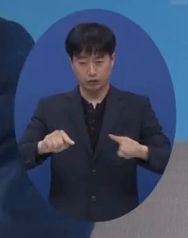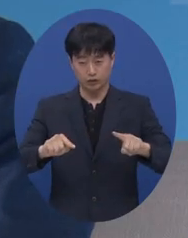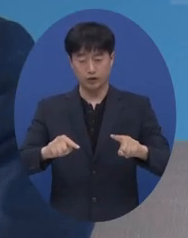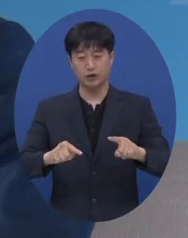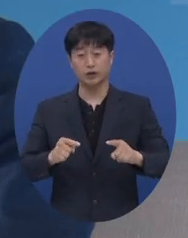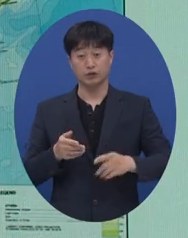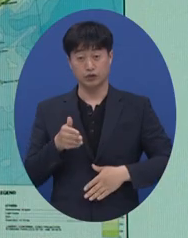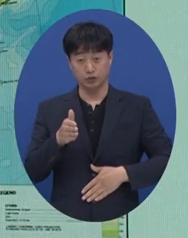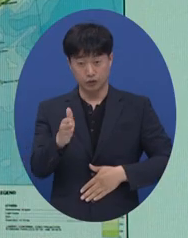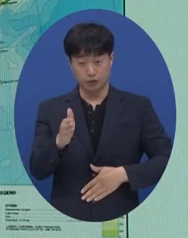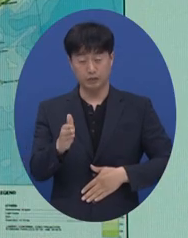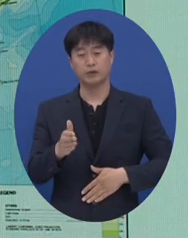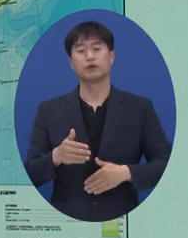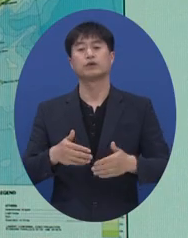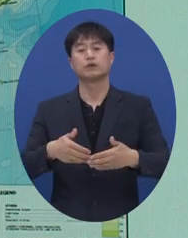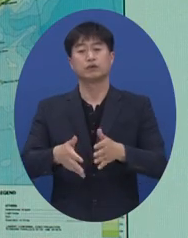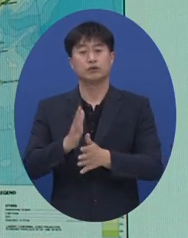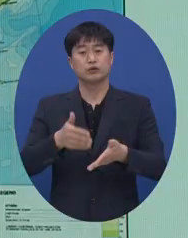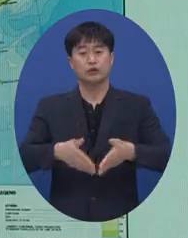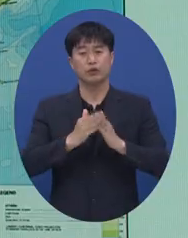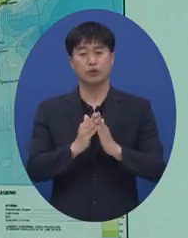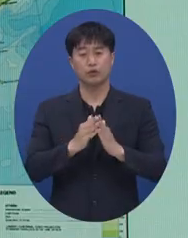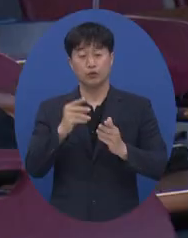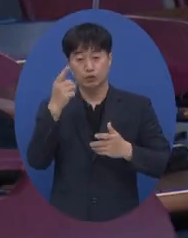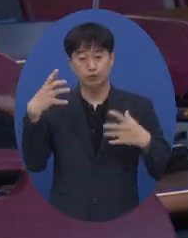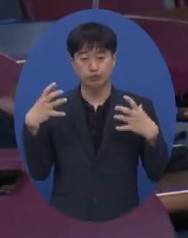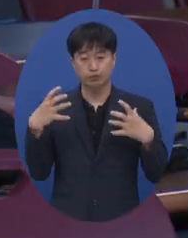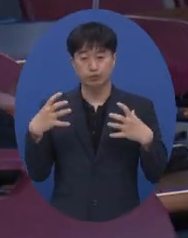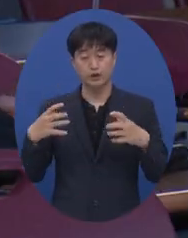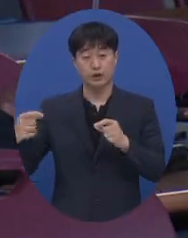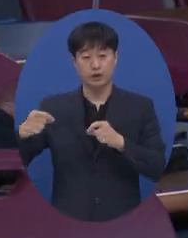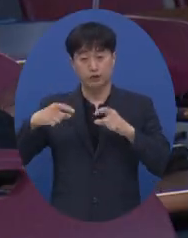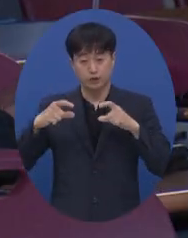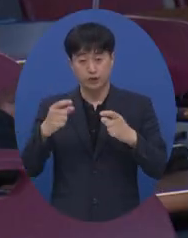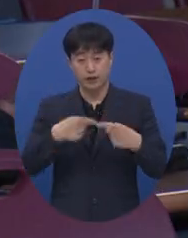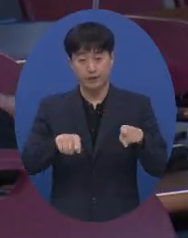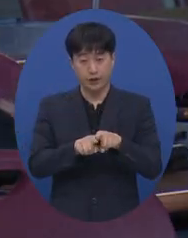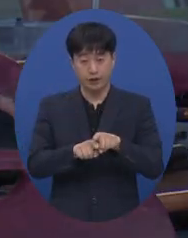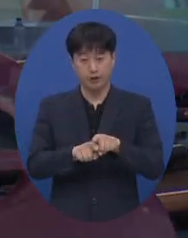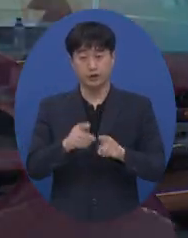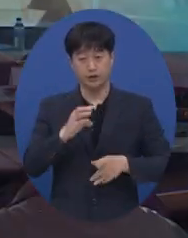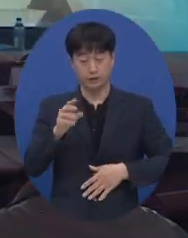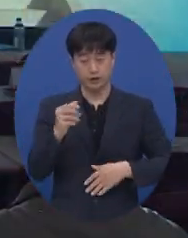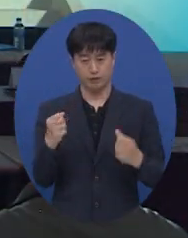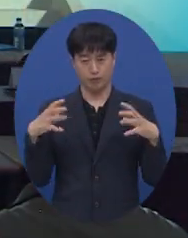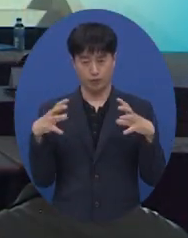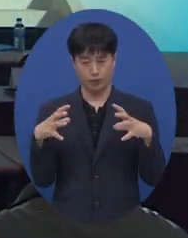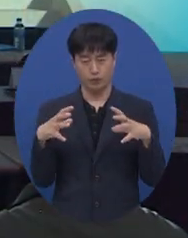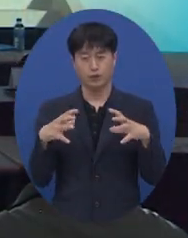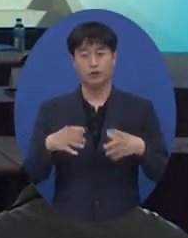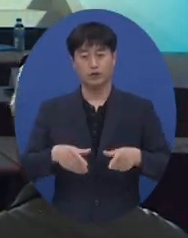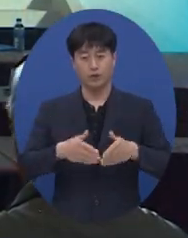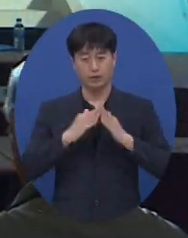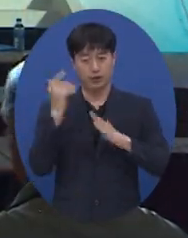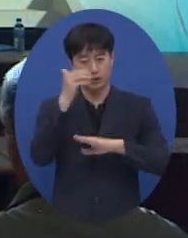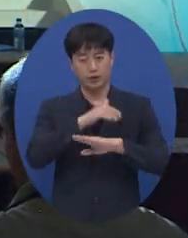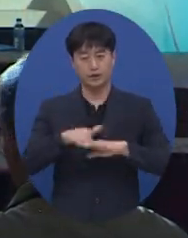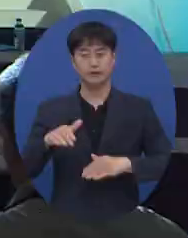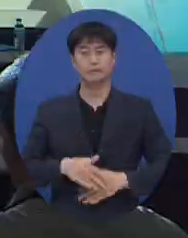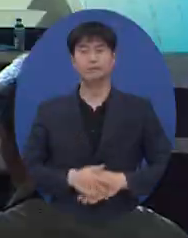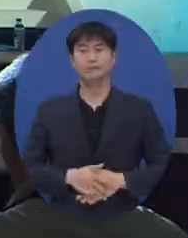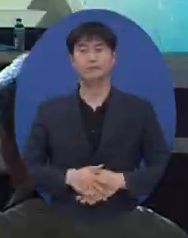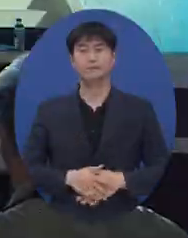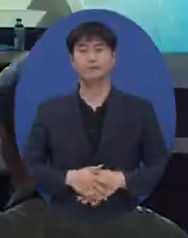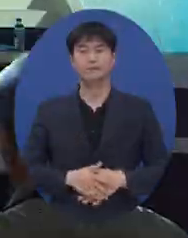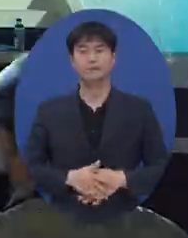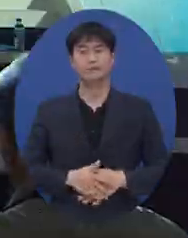만들고 정부와 인접 지역이 함께하는 DMZ 협력 체계를 더 공고히 할 방침입니다. 경기주TV 한선지입니다.